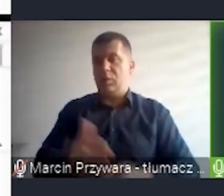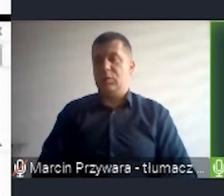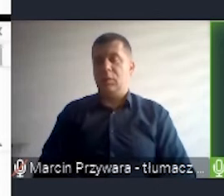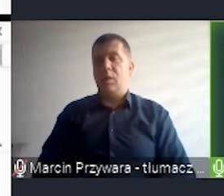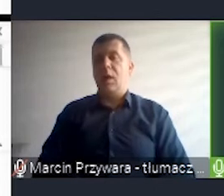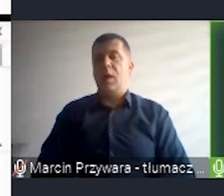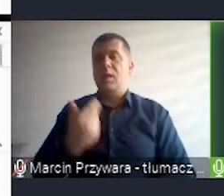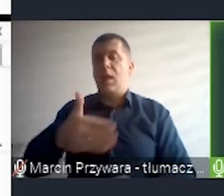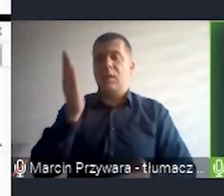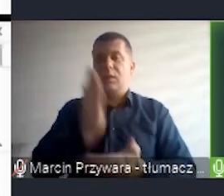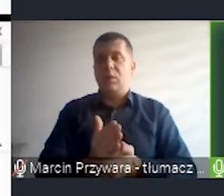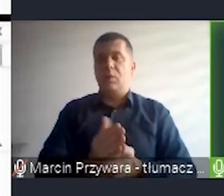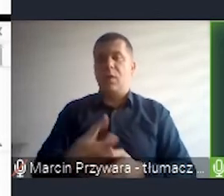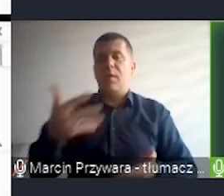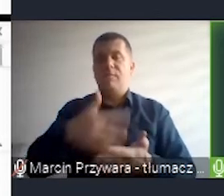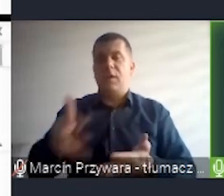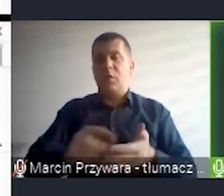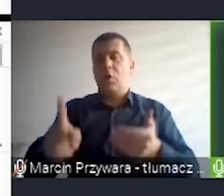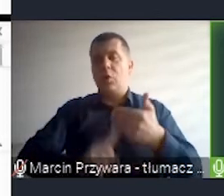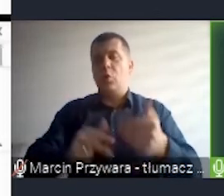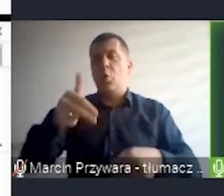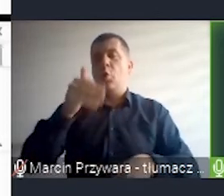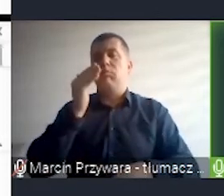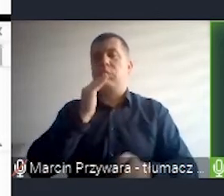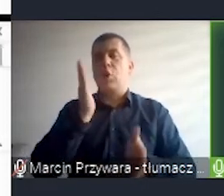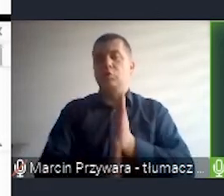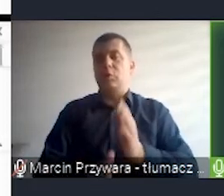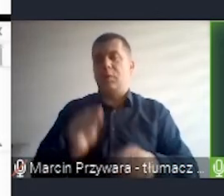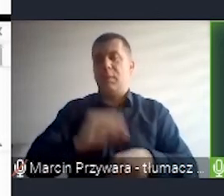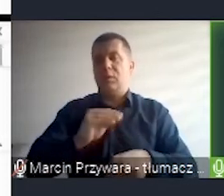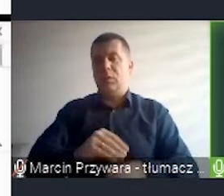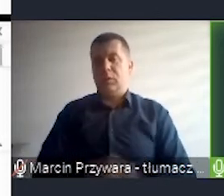jest nałożony tylko na wydatki rozliczane uproszczonymi metodami?